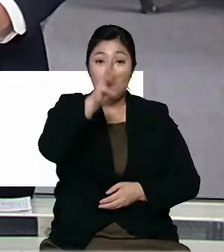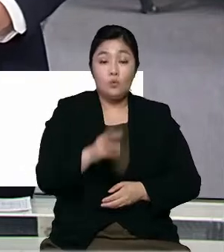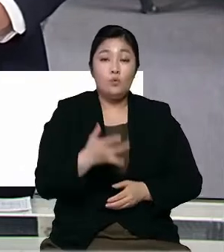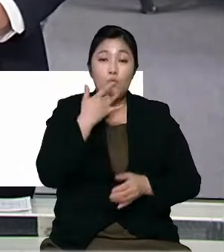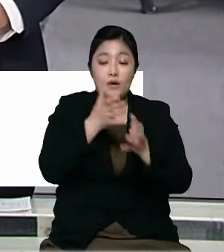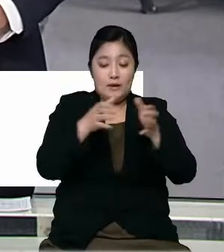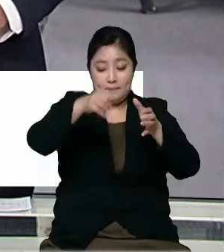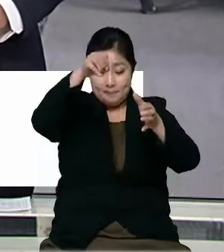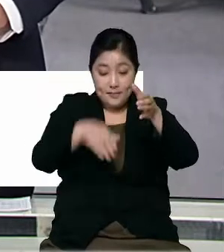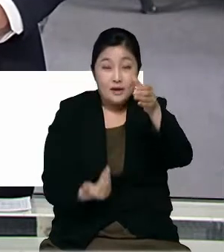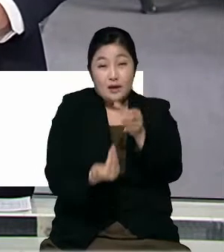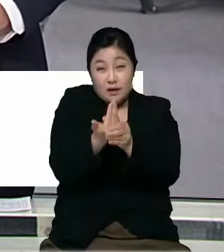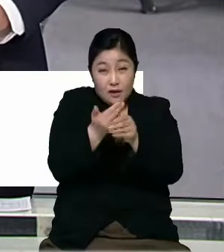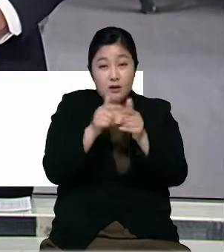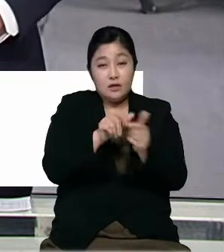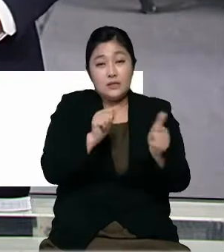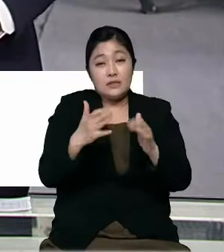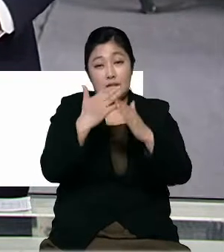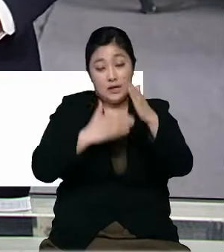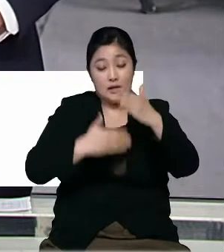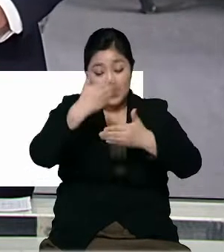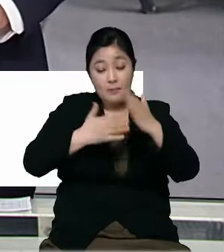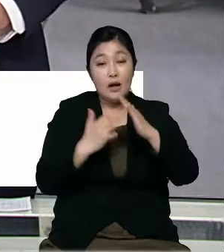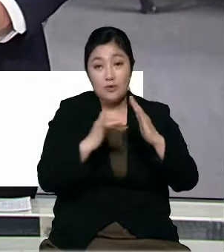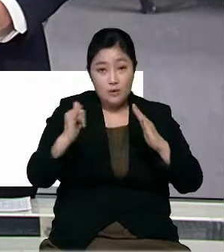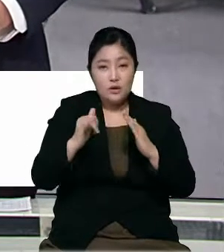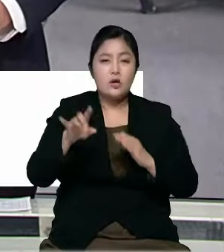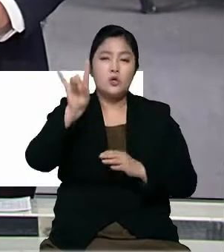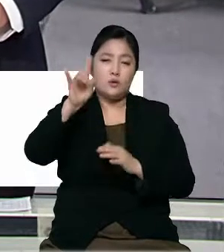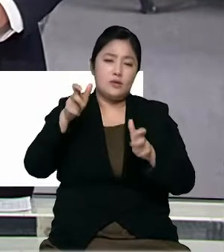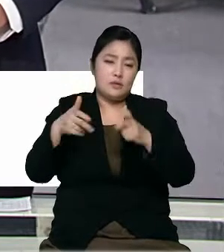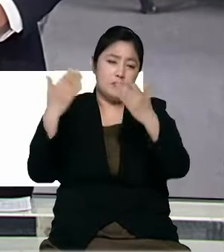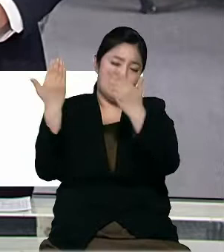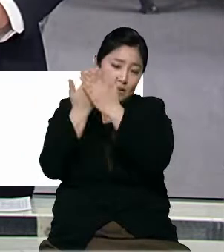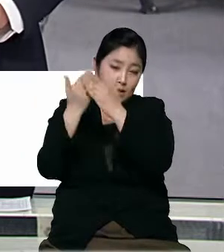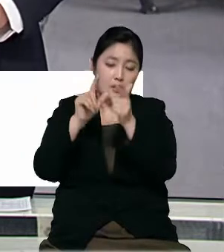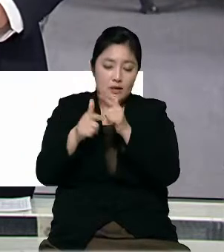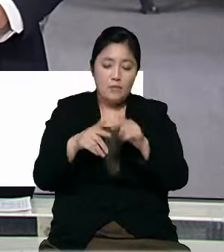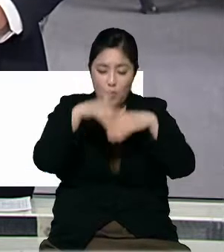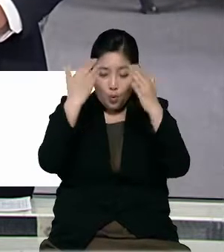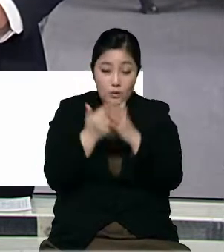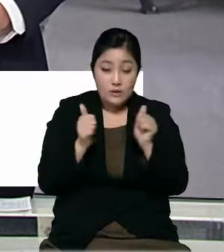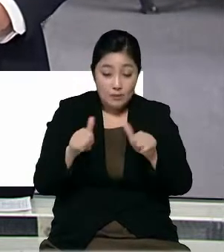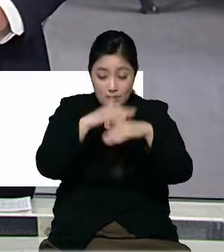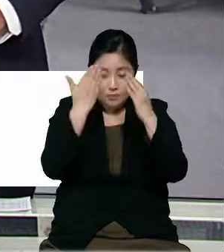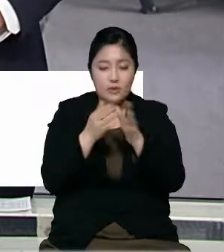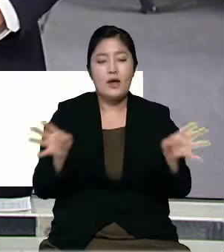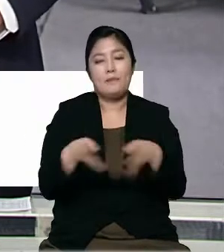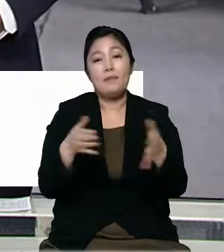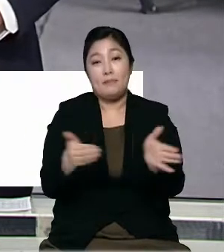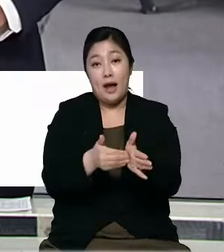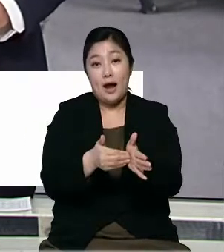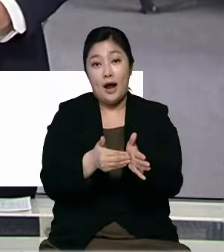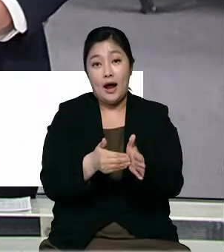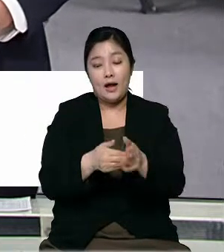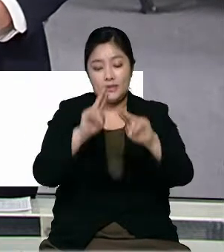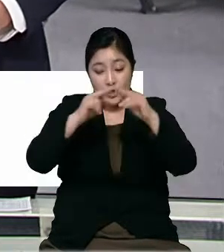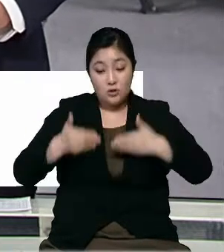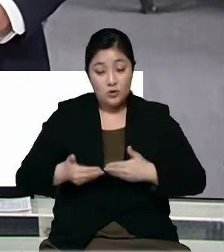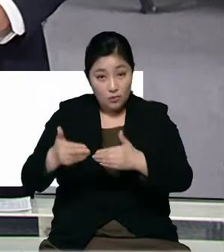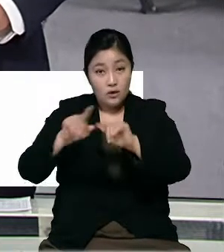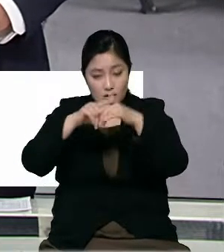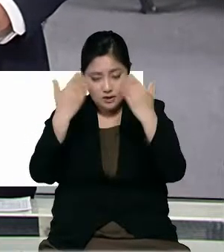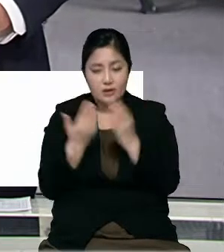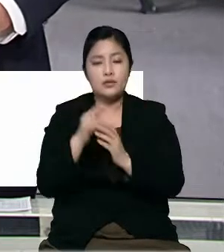광주 화정화이파크 붕괴 사고 희생자 가족들이 현대산업개발과 모든 민형사상 합의를 마쳤습니다. 장례 절차는